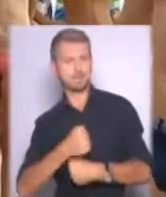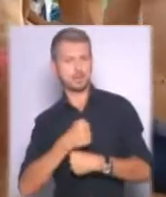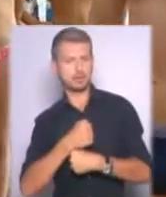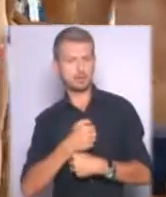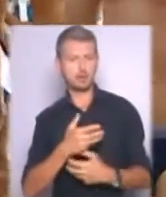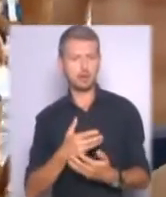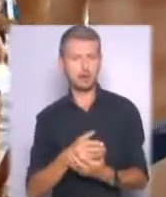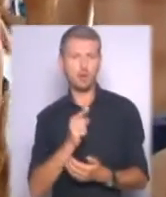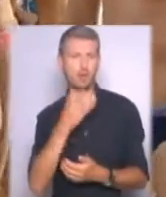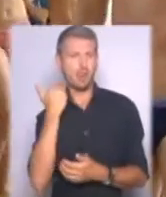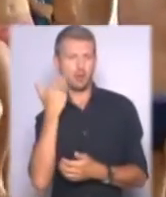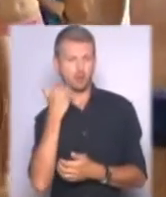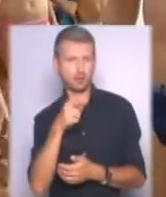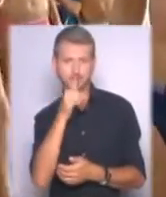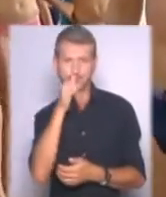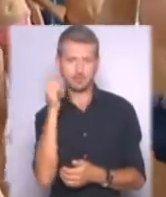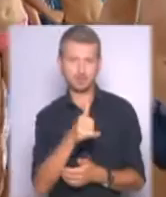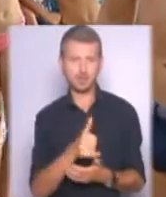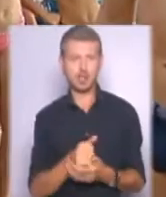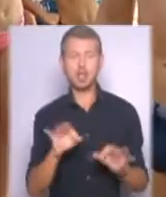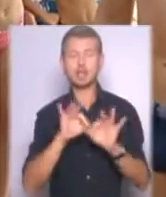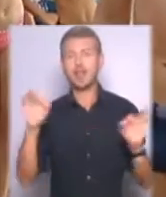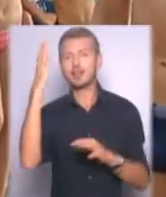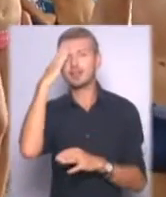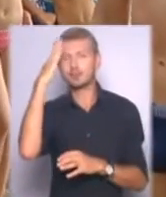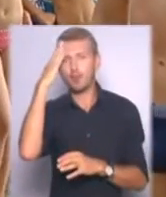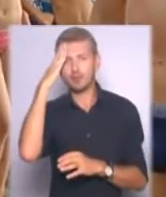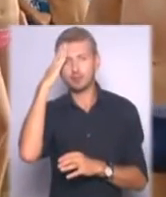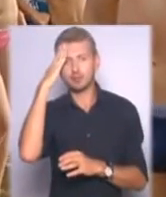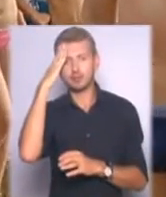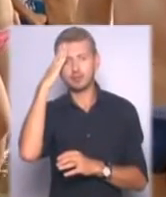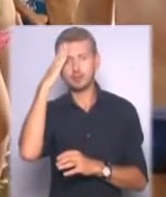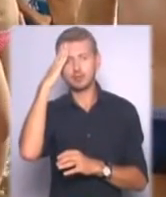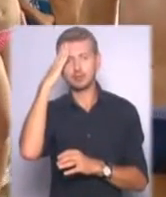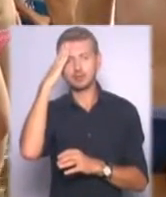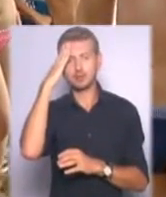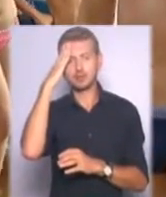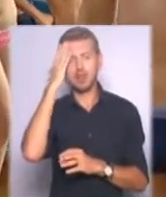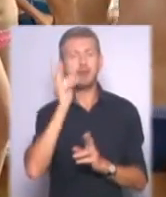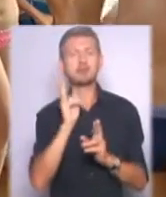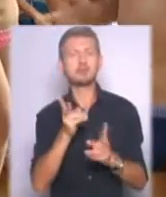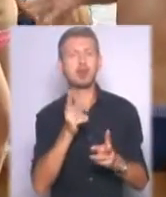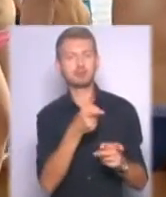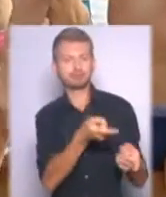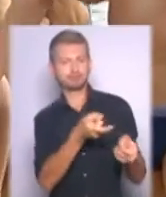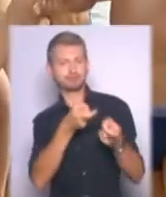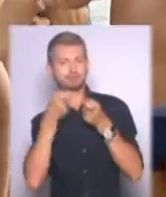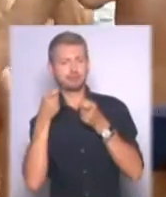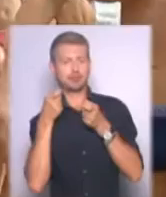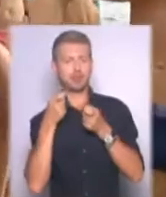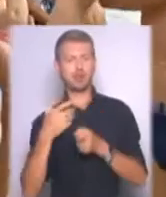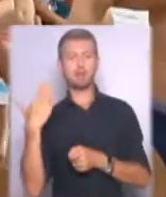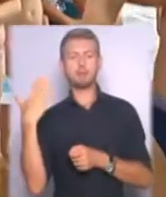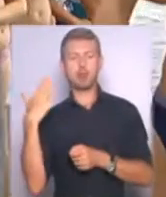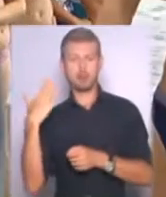легкий, вы ему не дадите. Идеальный способ, ну идеальный вариант, как его буксировать. Правая рука под